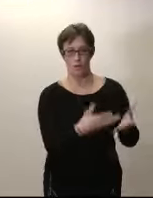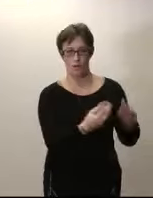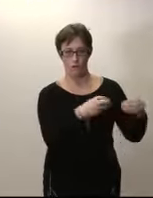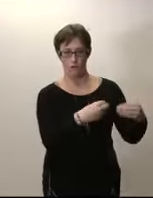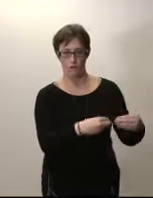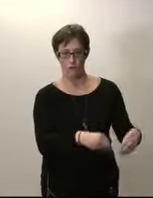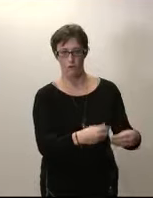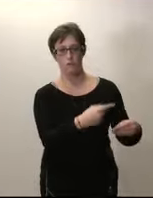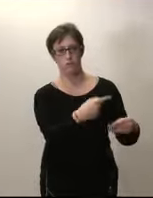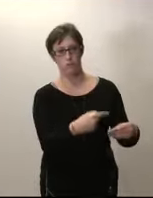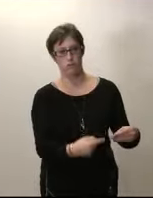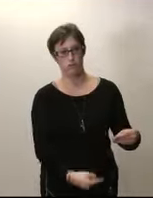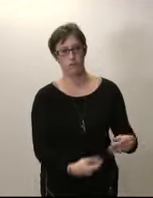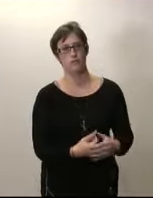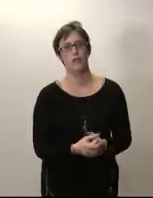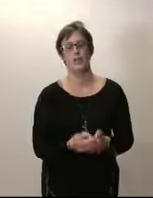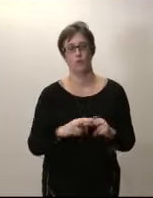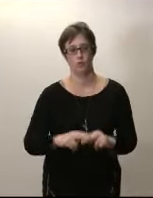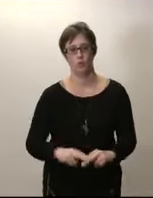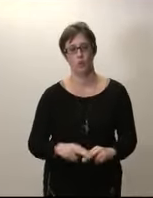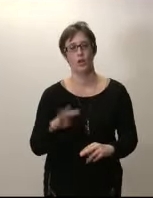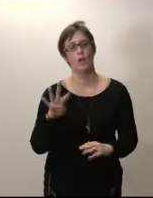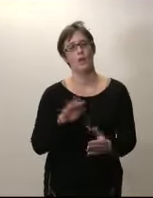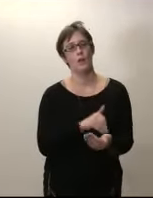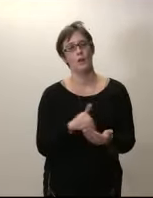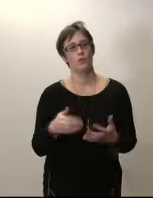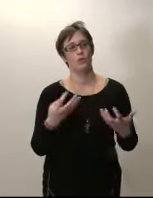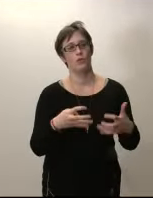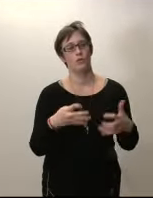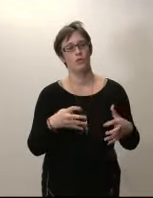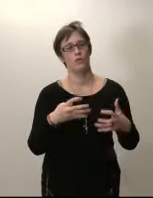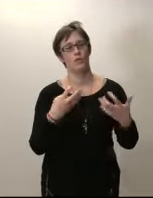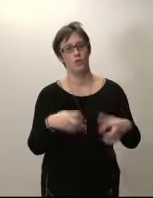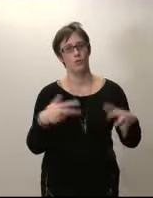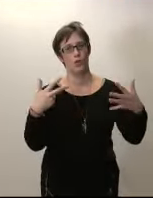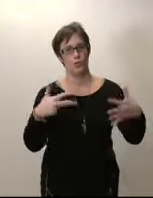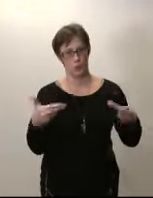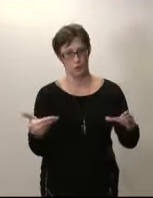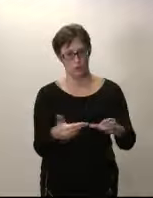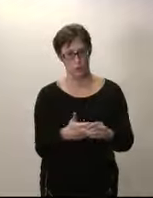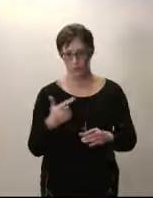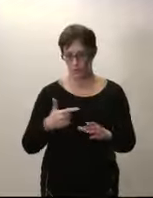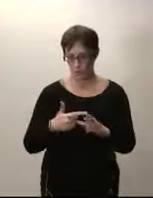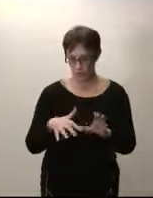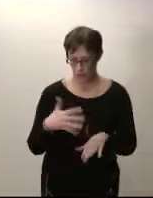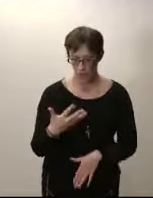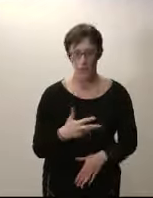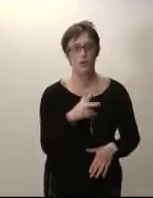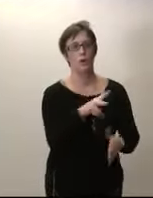effectuées. Et on est à ce moment-là à 4 918 000 en 2015 et 3